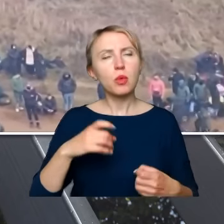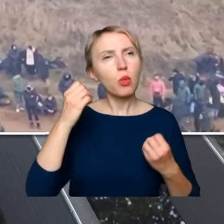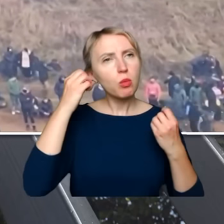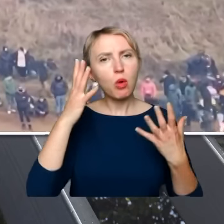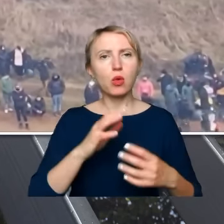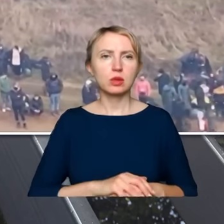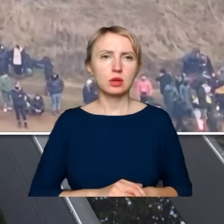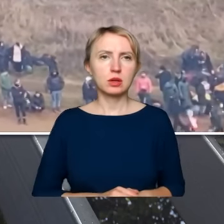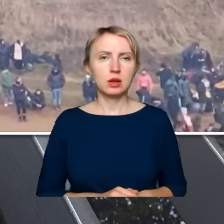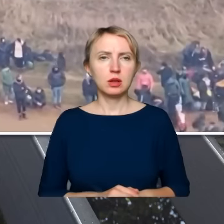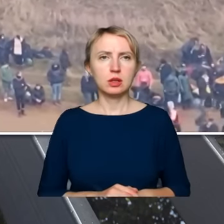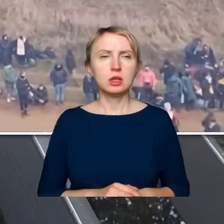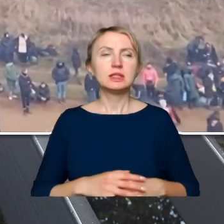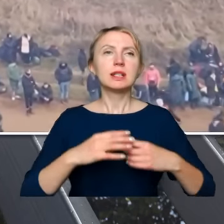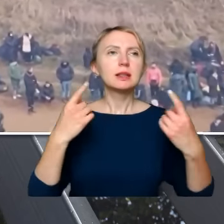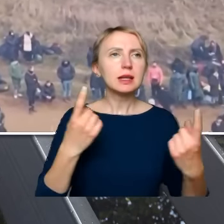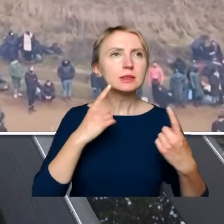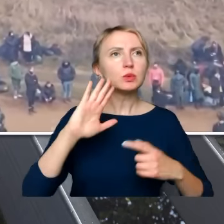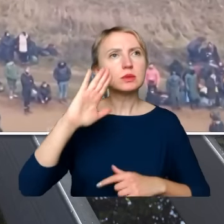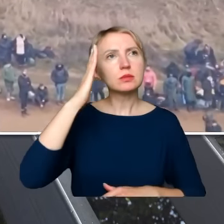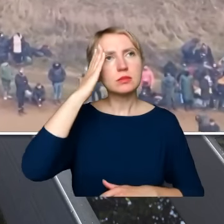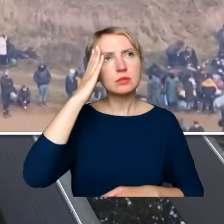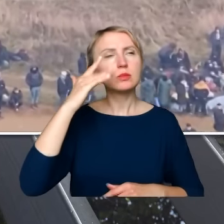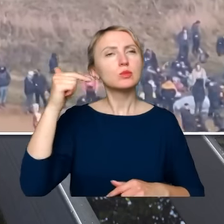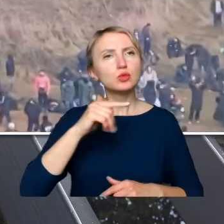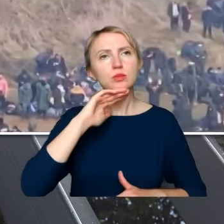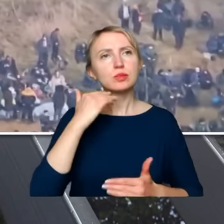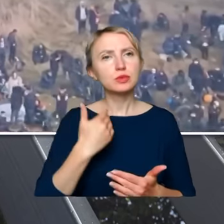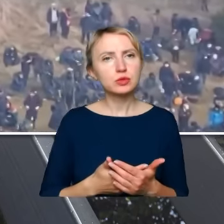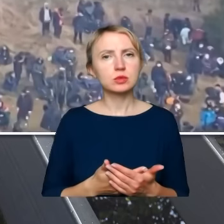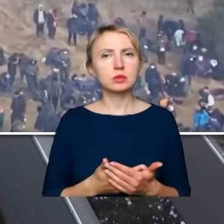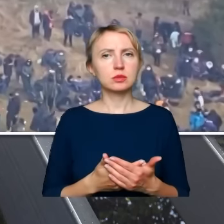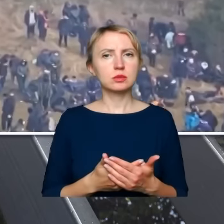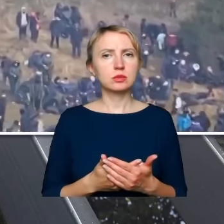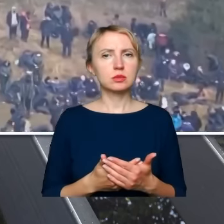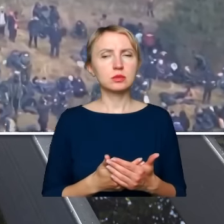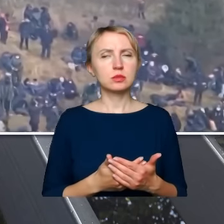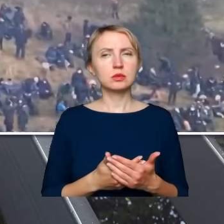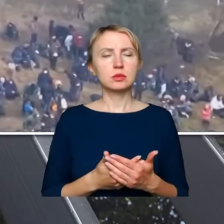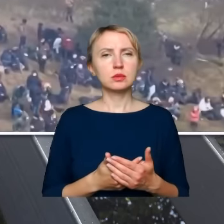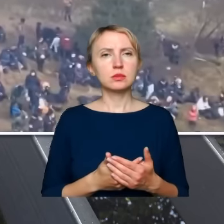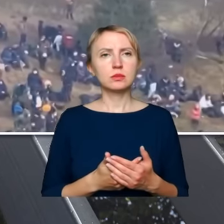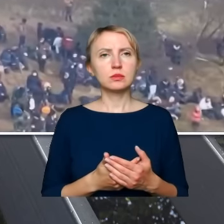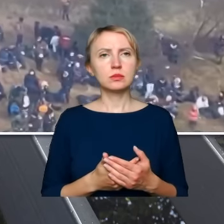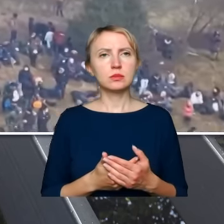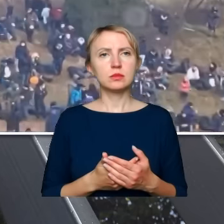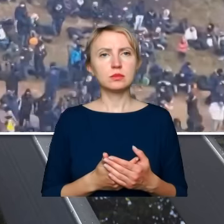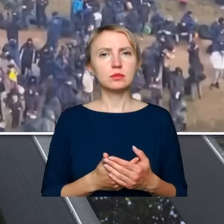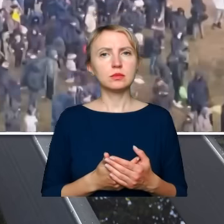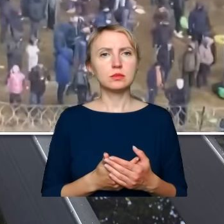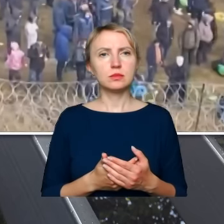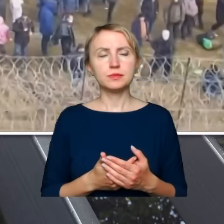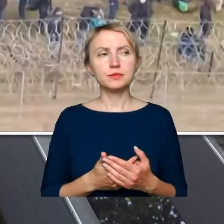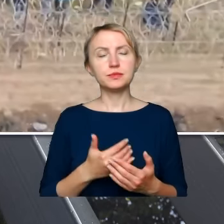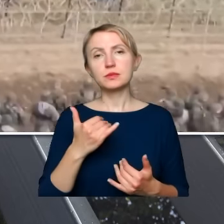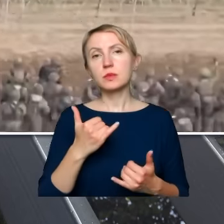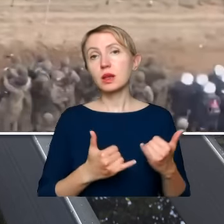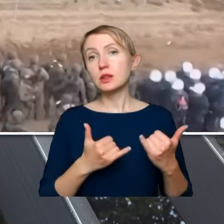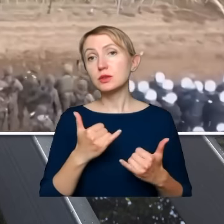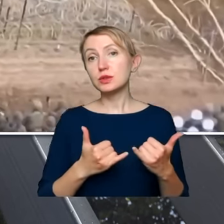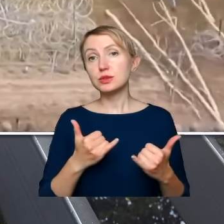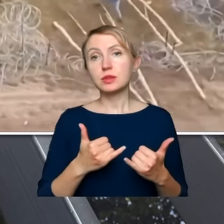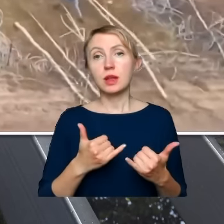z realiami musieli uznać, że jeśli te normy bezpieczeństwa nie zostaną